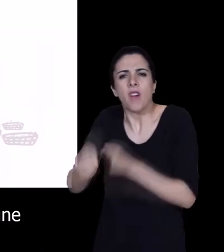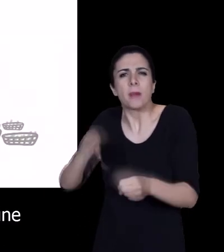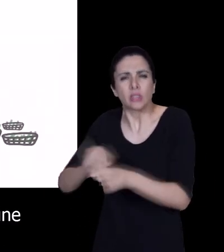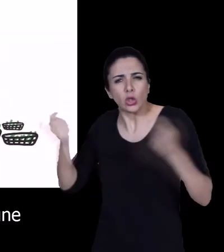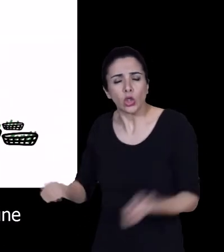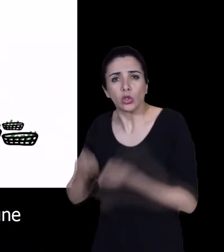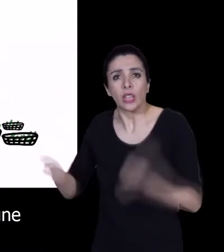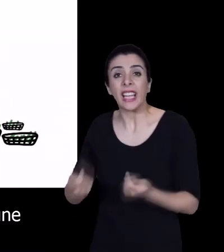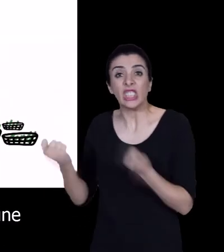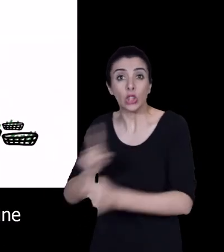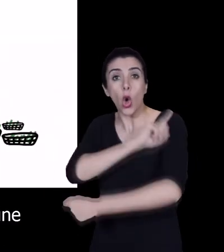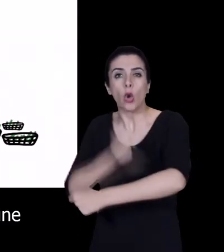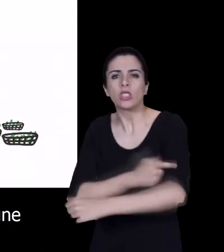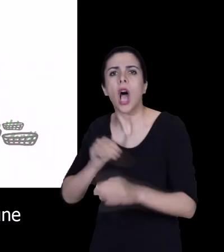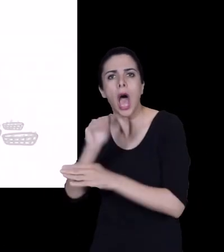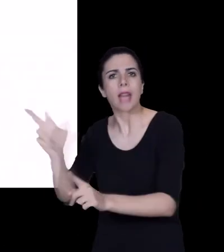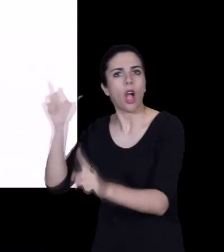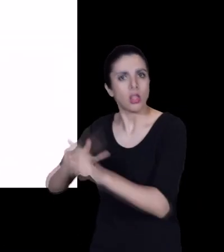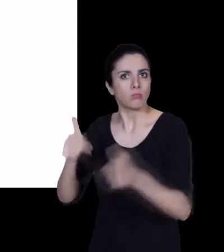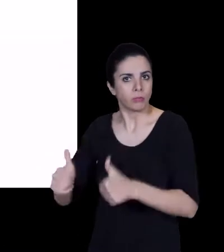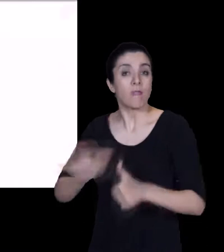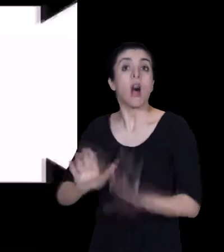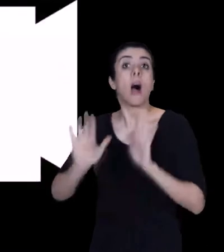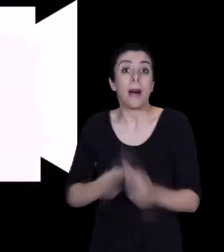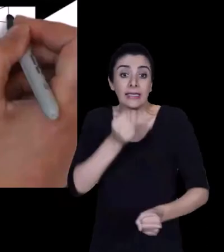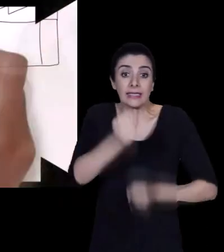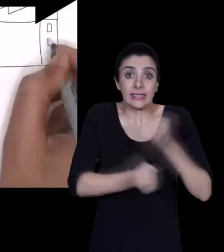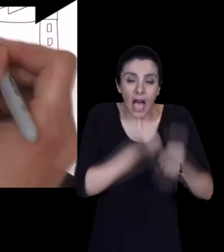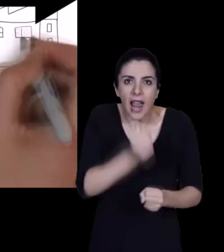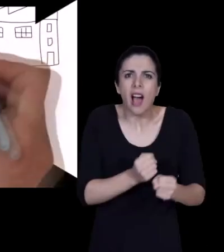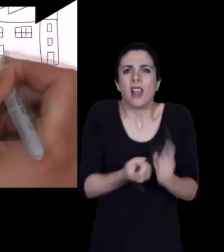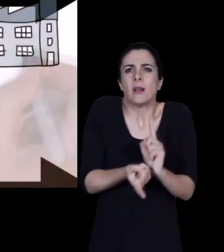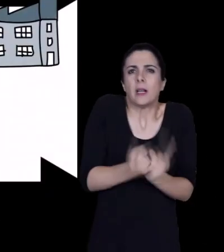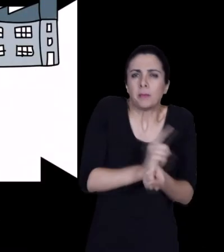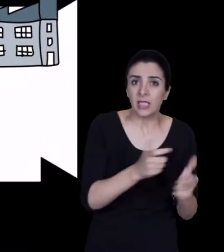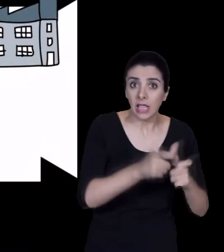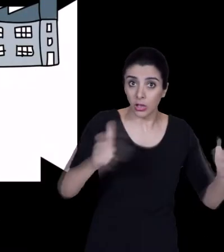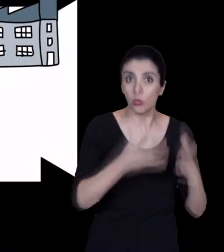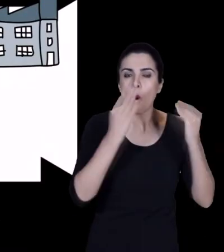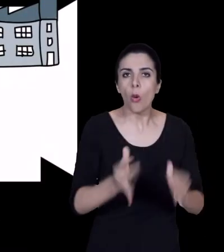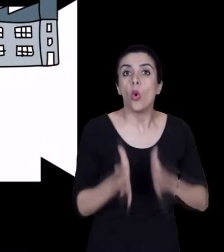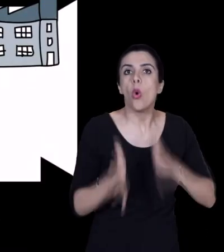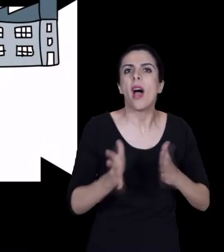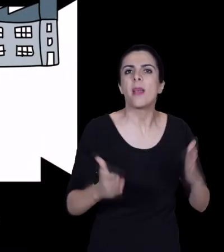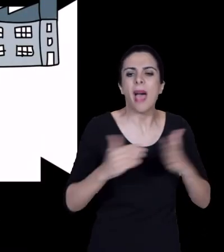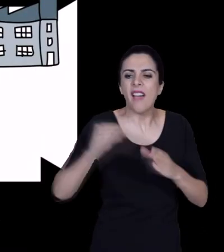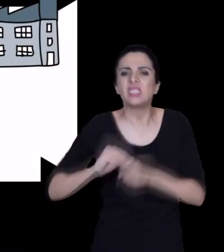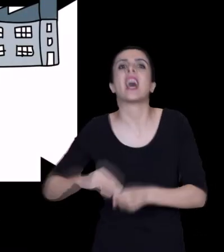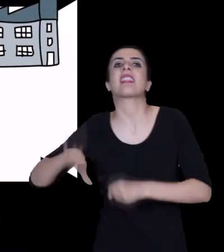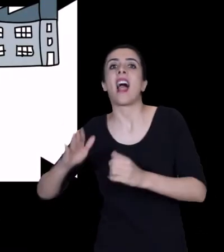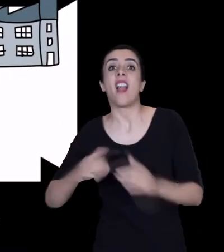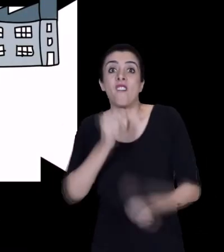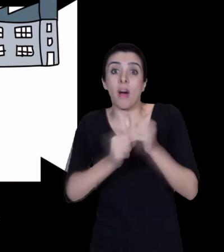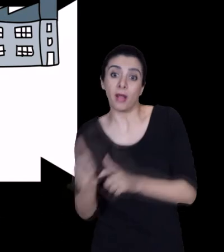atölyelerde çalışarak iş gücüne ve hayata katılabiliyordu. Ancak sanayileşme ve kapitalistleşme ile birlikte üretim evden